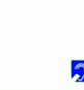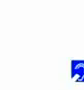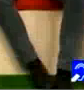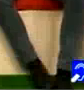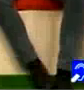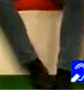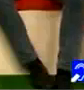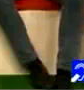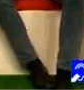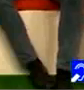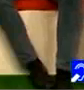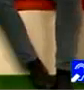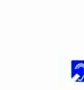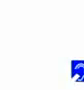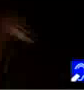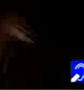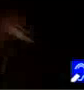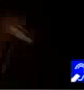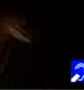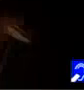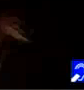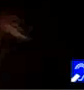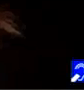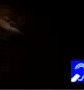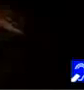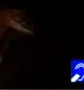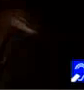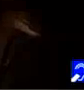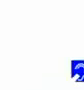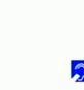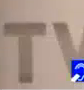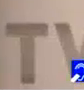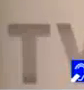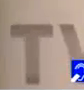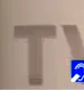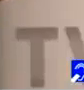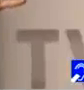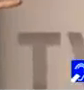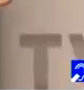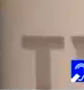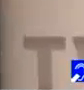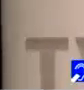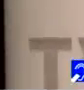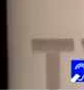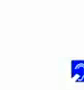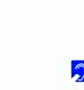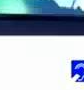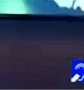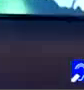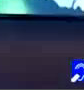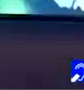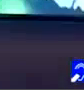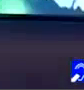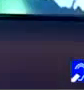speciale matinalii recital Vasile Șeicaru trecid al Paula selling